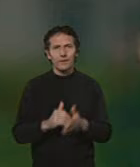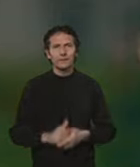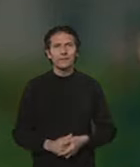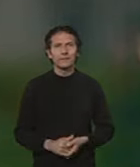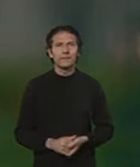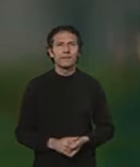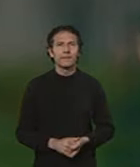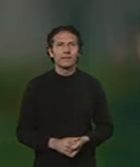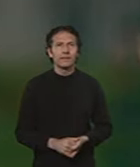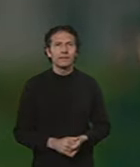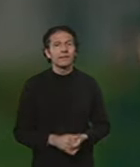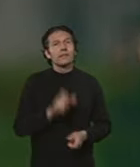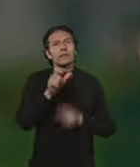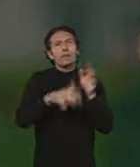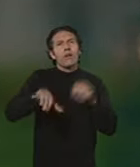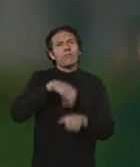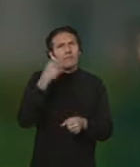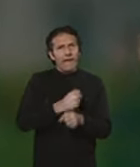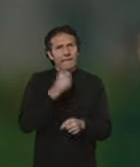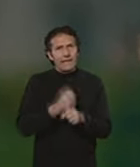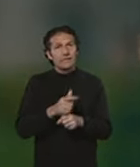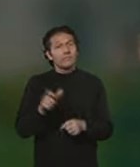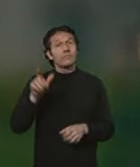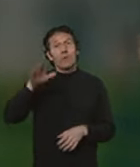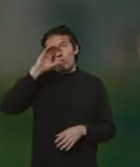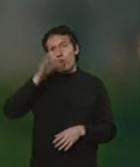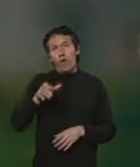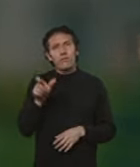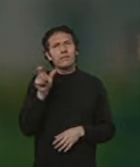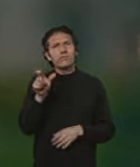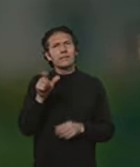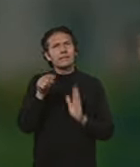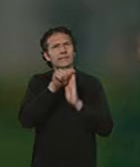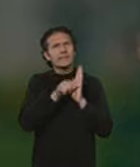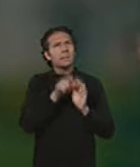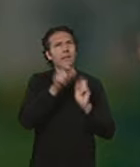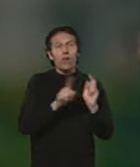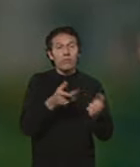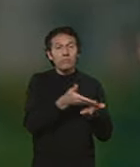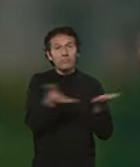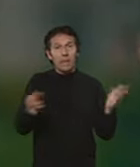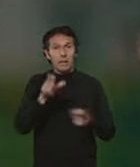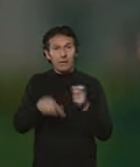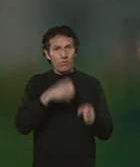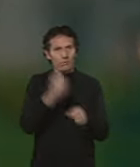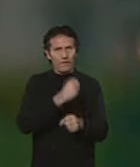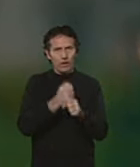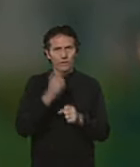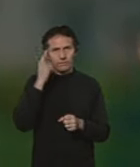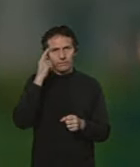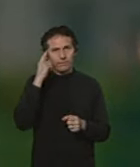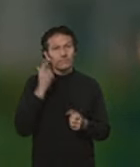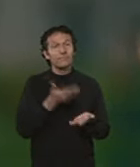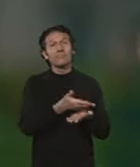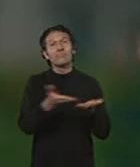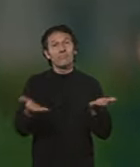bouleversante travailleurs car le général de Gaulle ne parlait pas des statuts il parlait à des travailleurs travailleurs